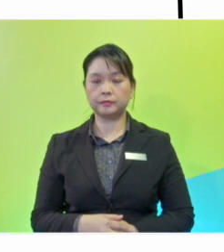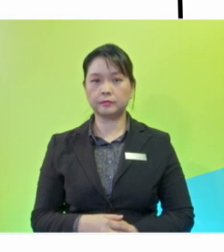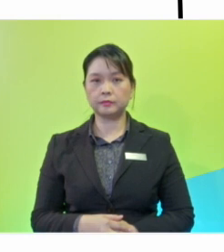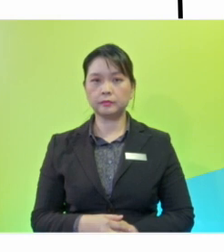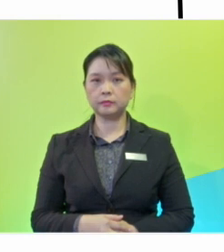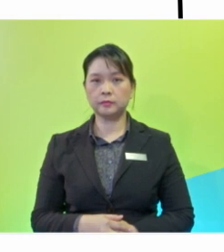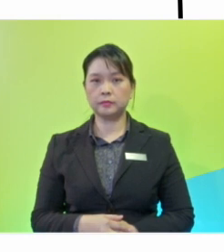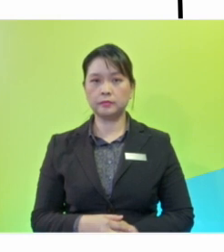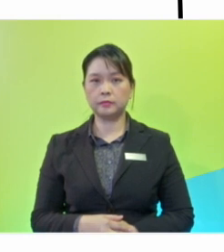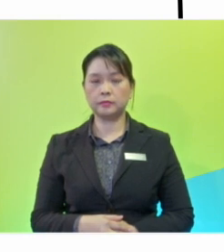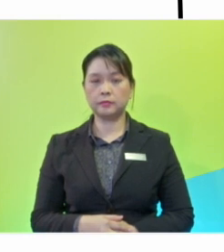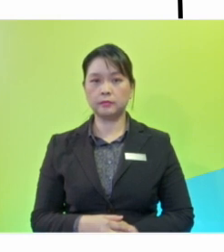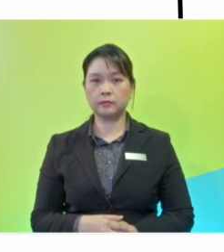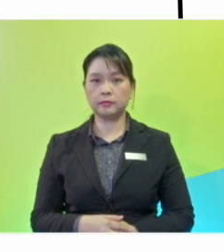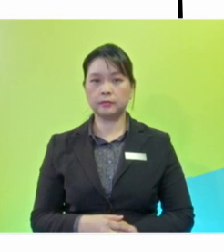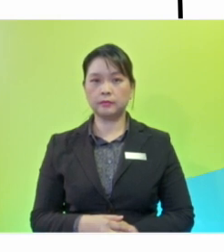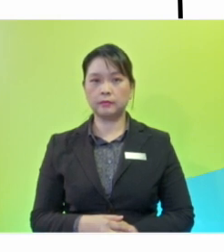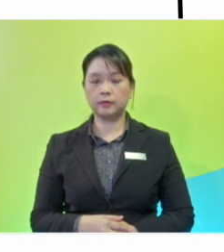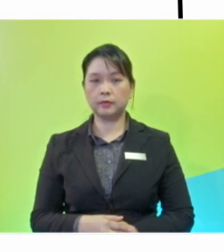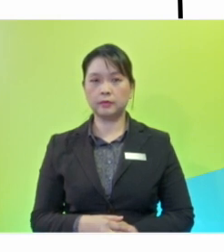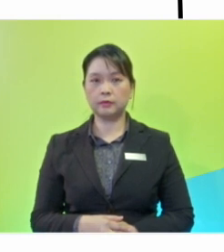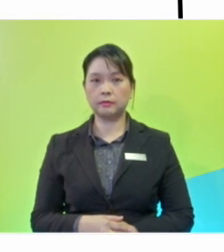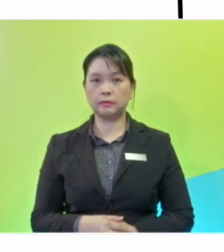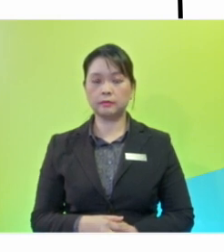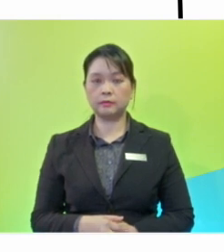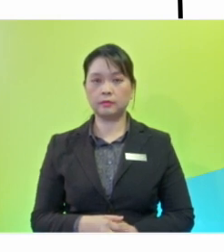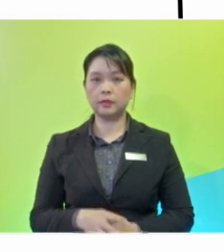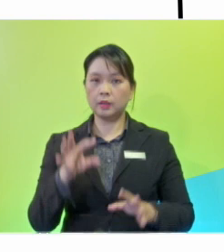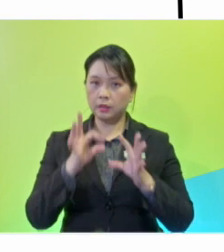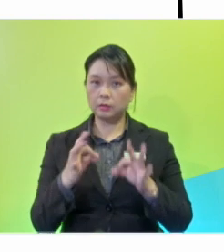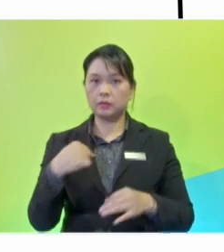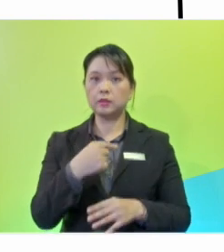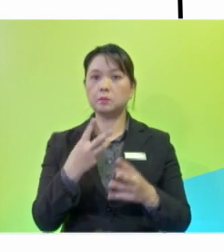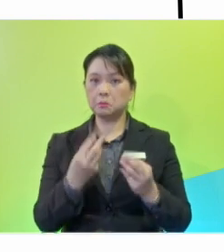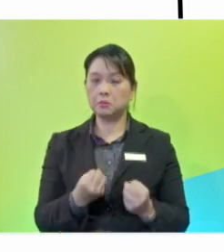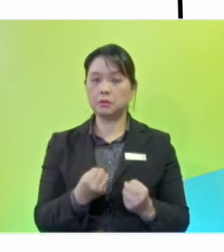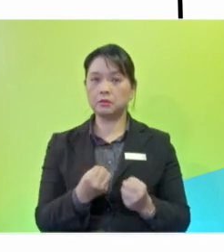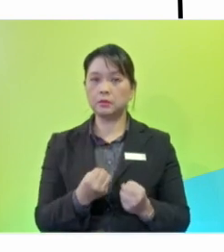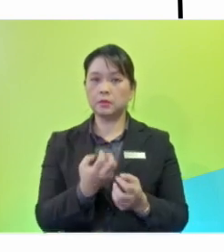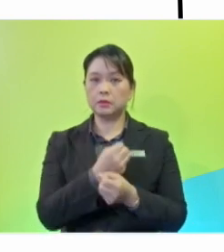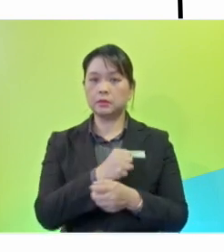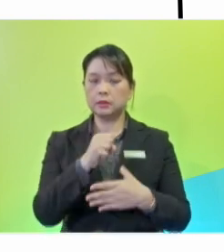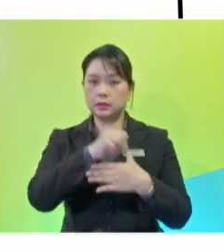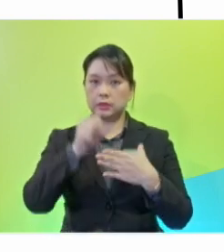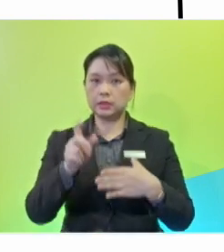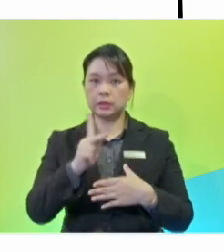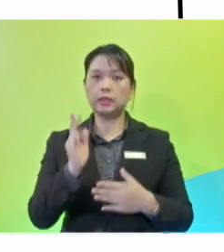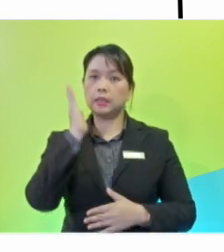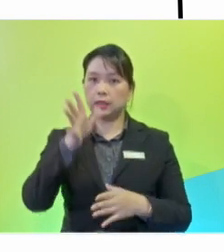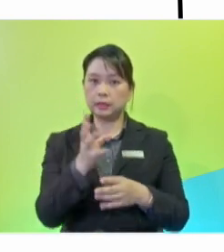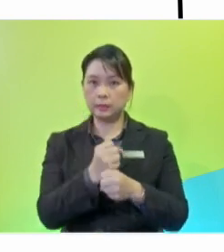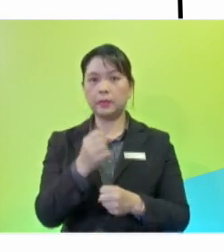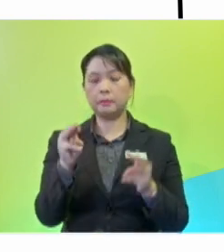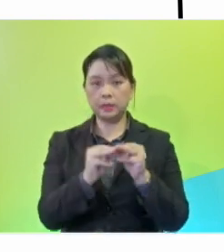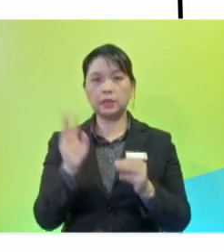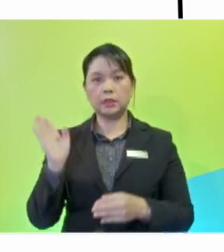+ 2 = 6 dan 3x Maka kalau kita tidak selesaikan dia Kenapa GX + 2 + 8X